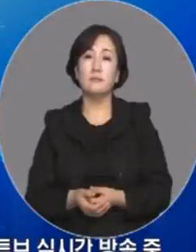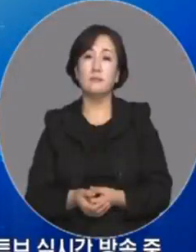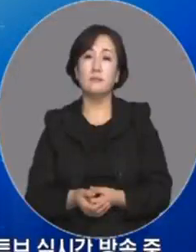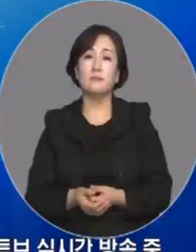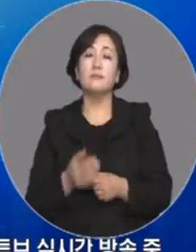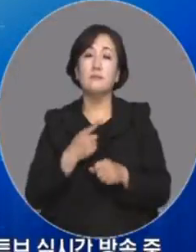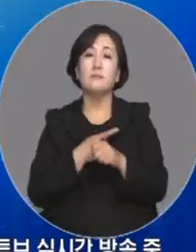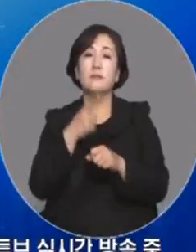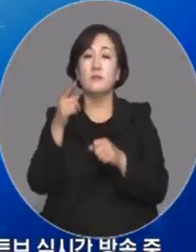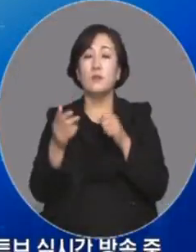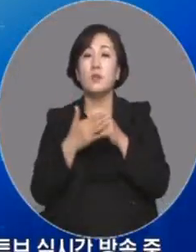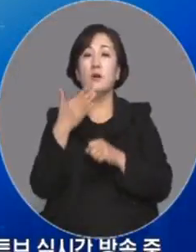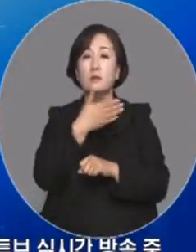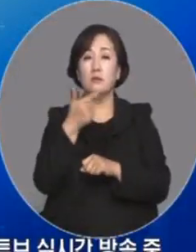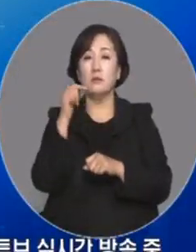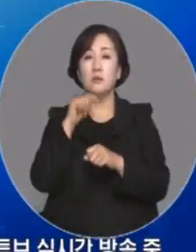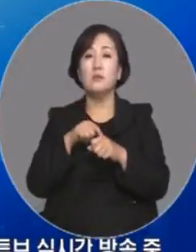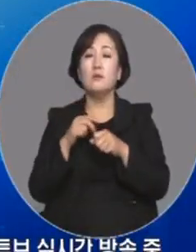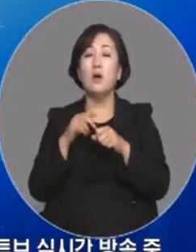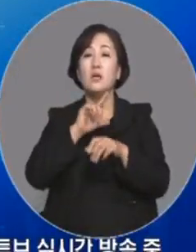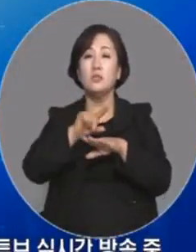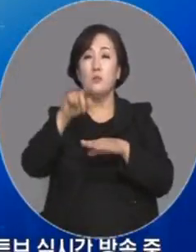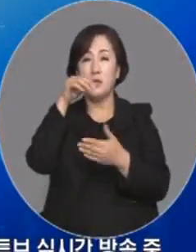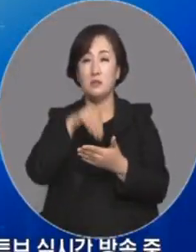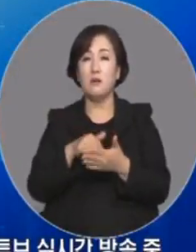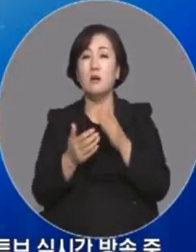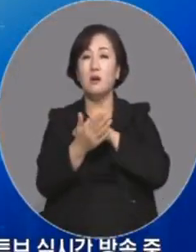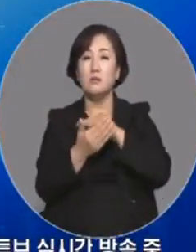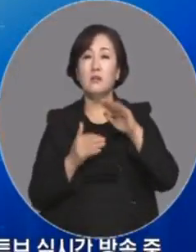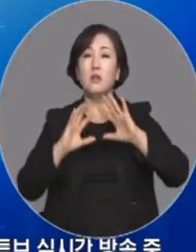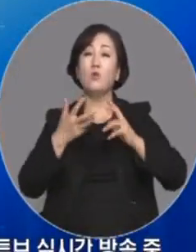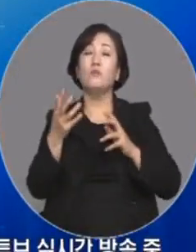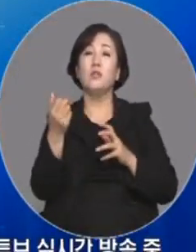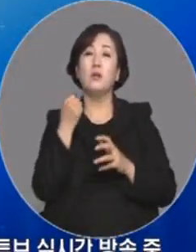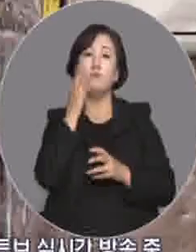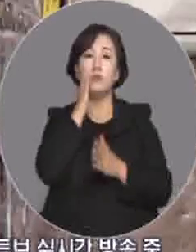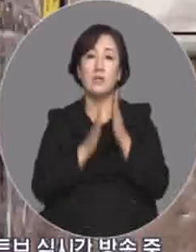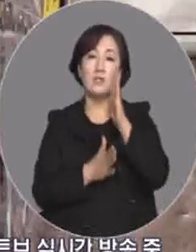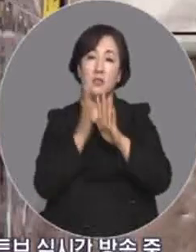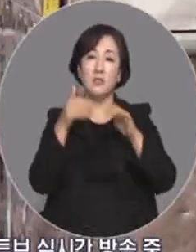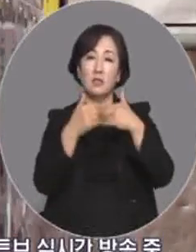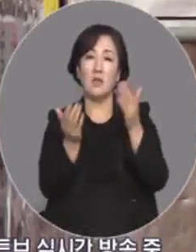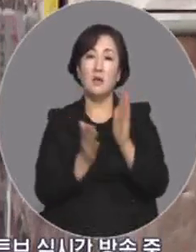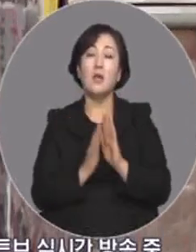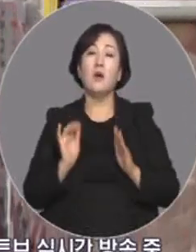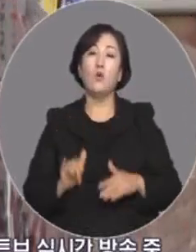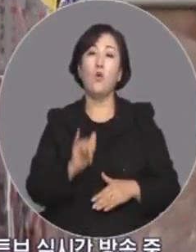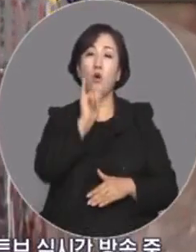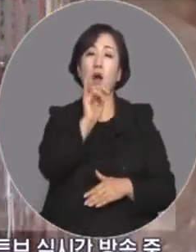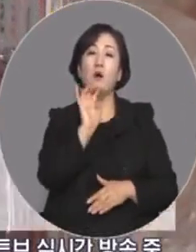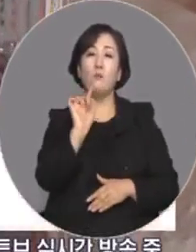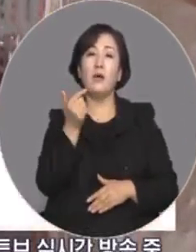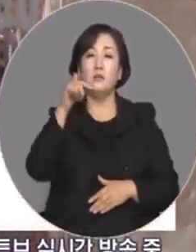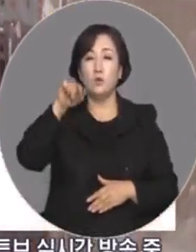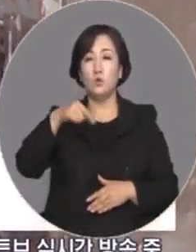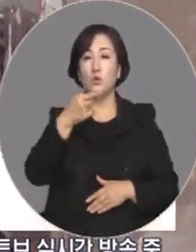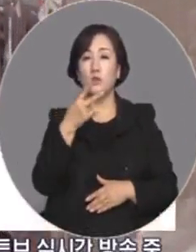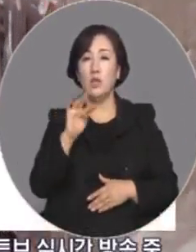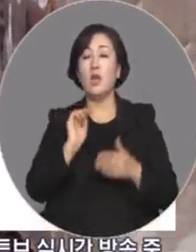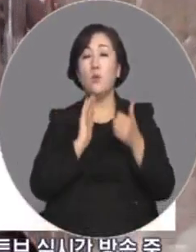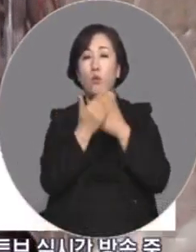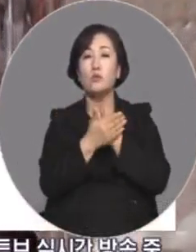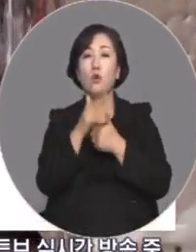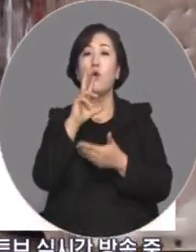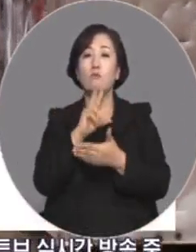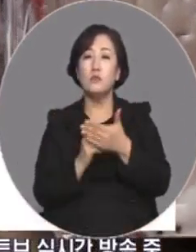내년 대선과 지방선거를 앞두고 국민의 힘 울산시 당은 울산 공항 과 반 부대 암각화 보존 문제를